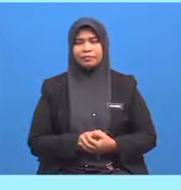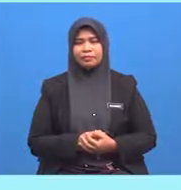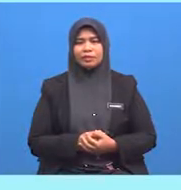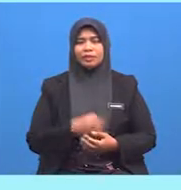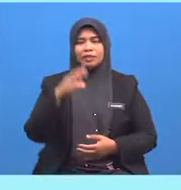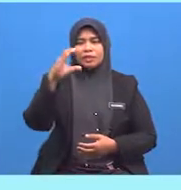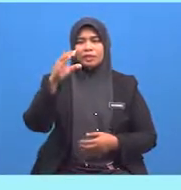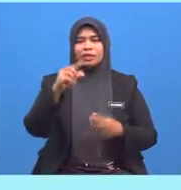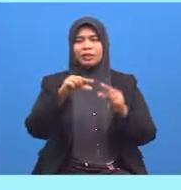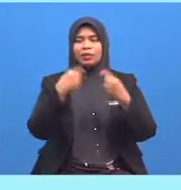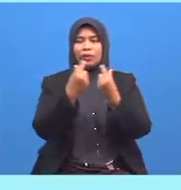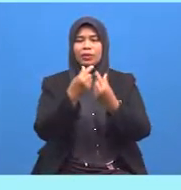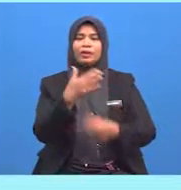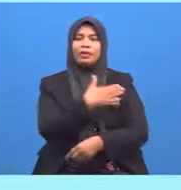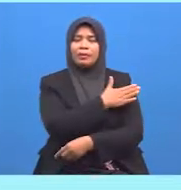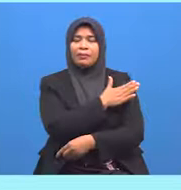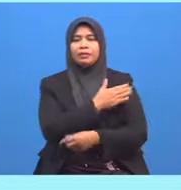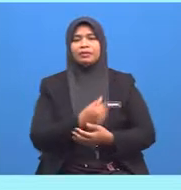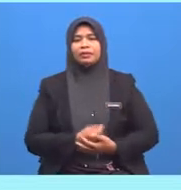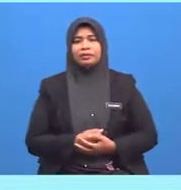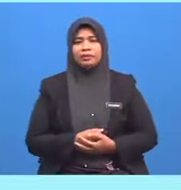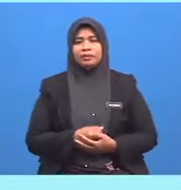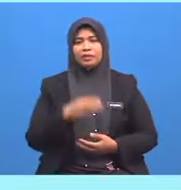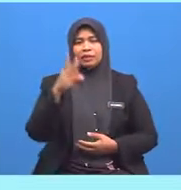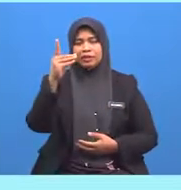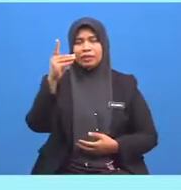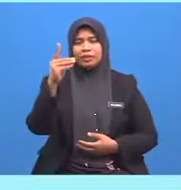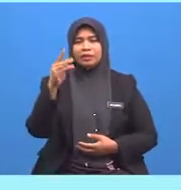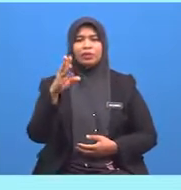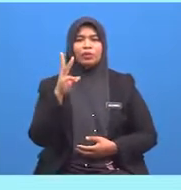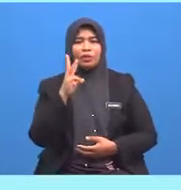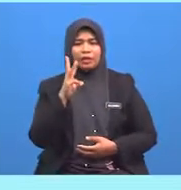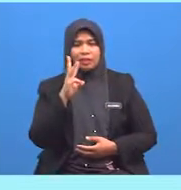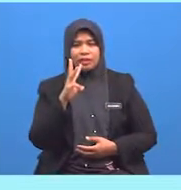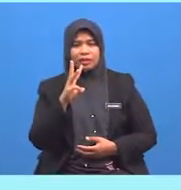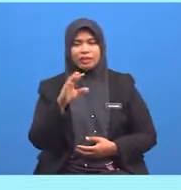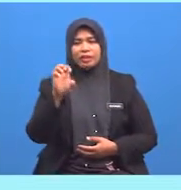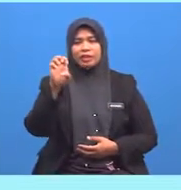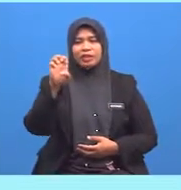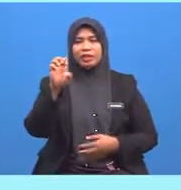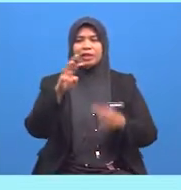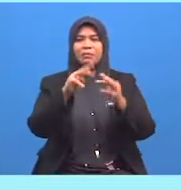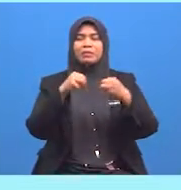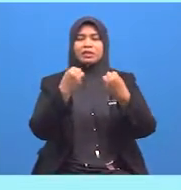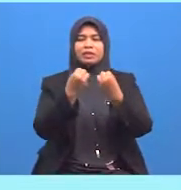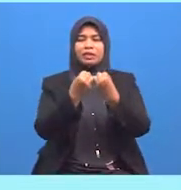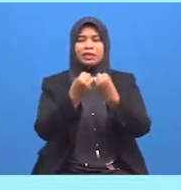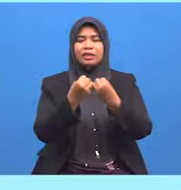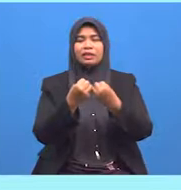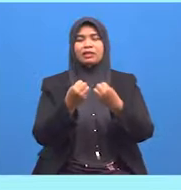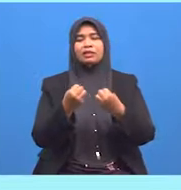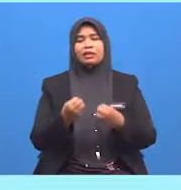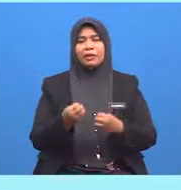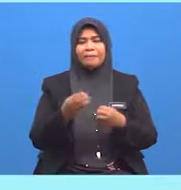si golongan hamba di wanita yg Mash arakat awam